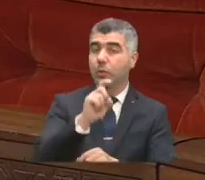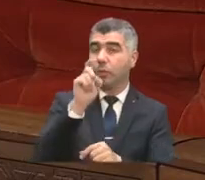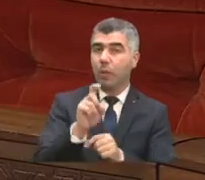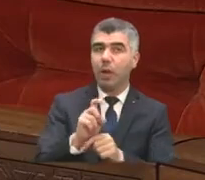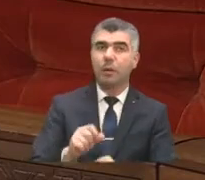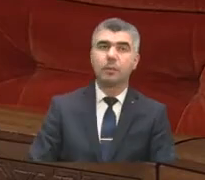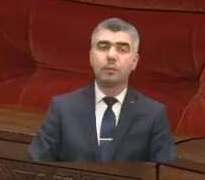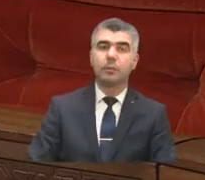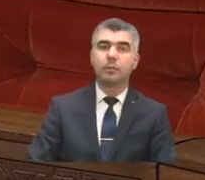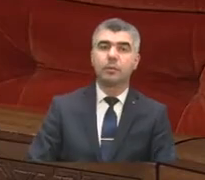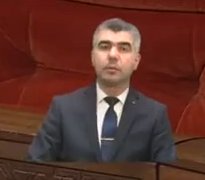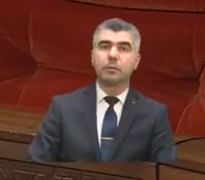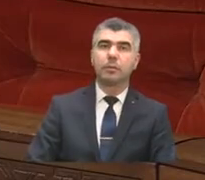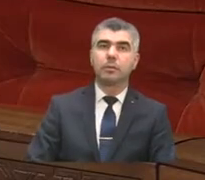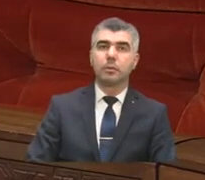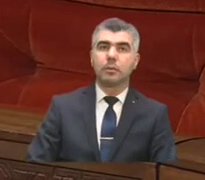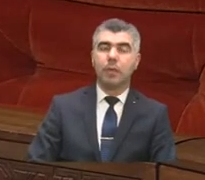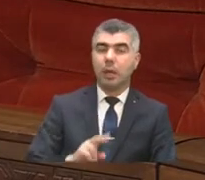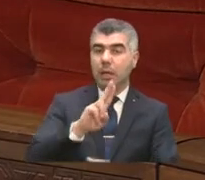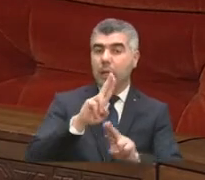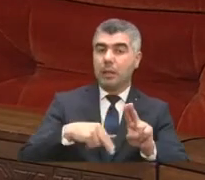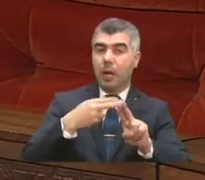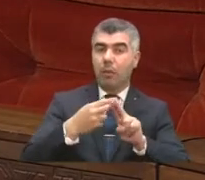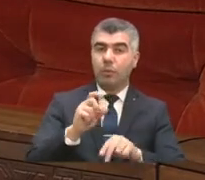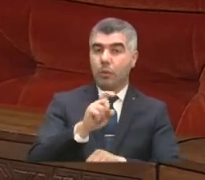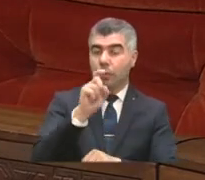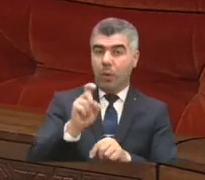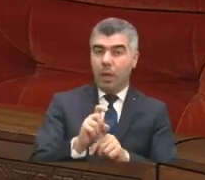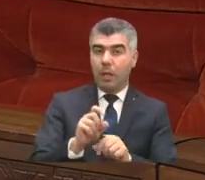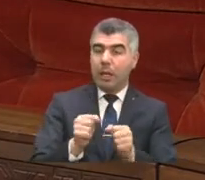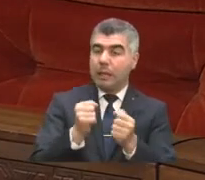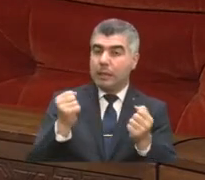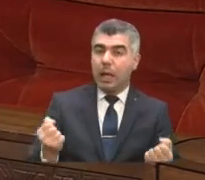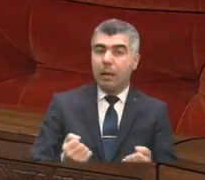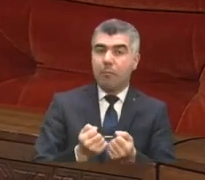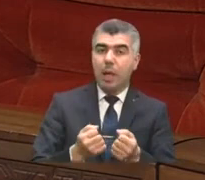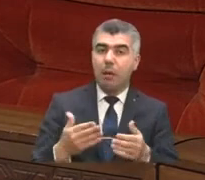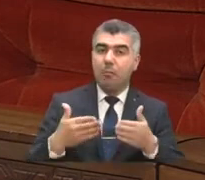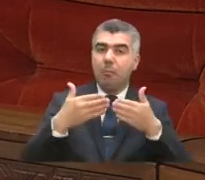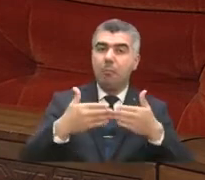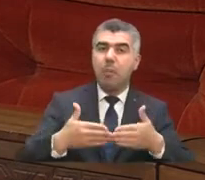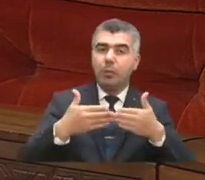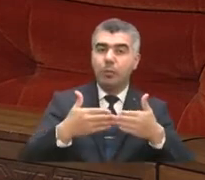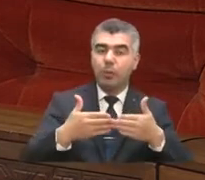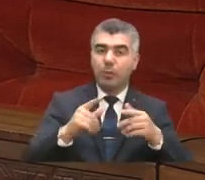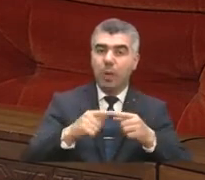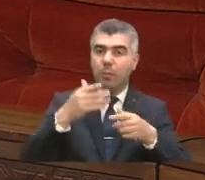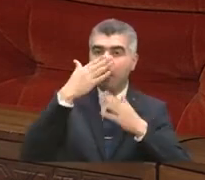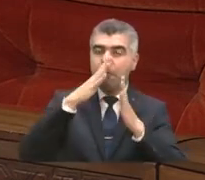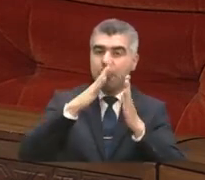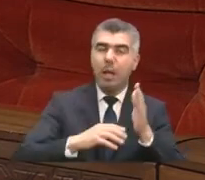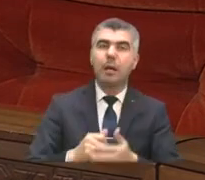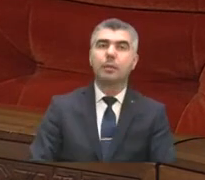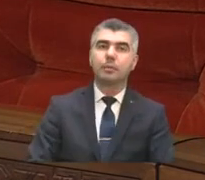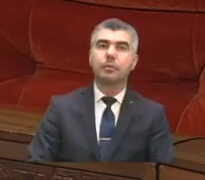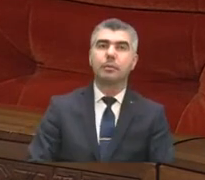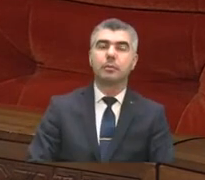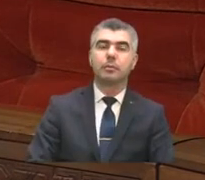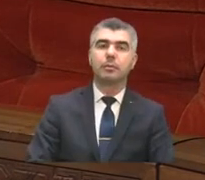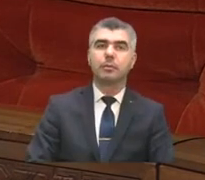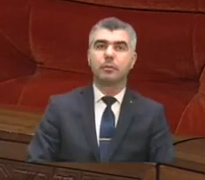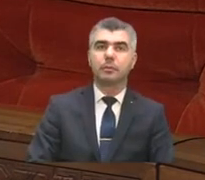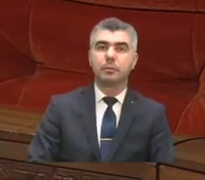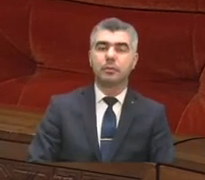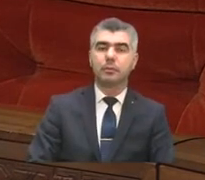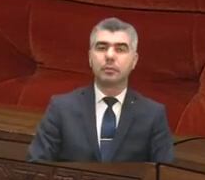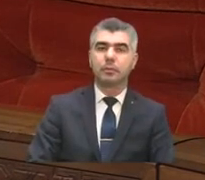السؤال باش نجاوب على هذا السؤال المرتبط بتنمية الأسطول المغربي البحري. تيشرفني من حيث كون